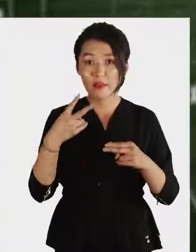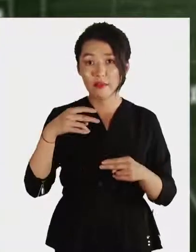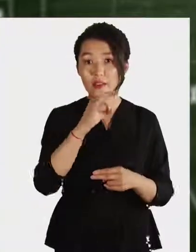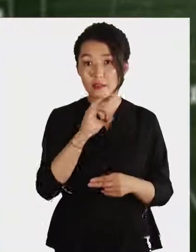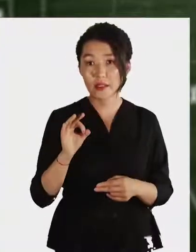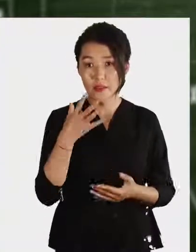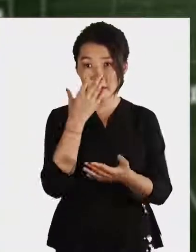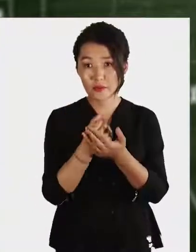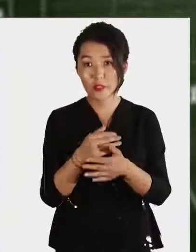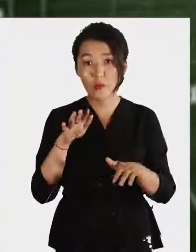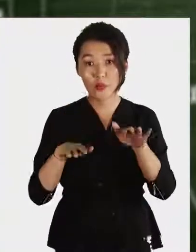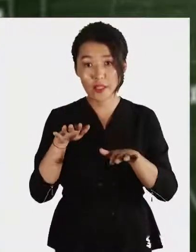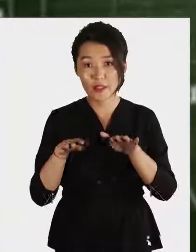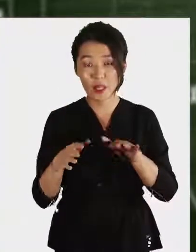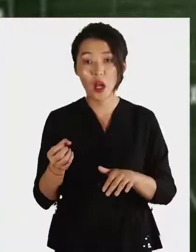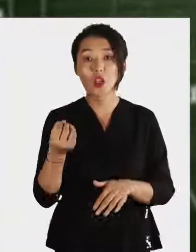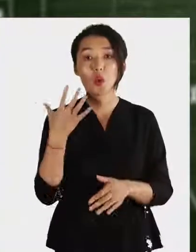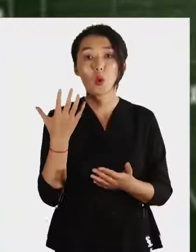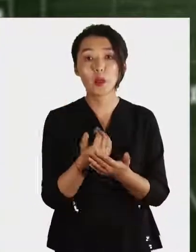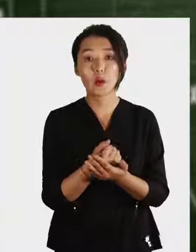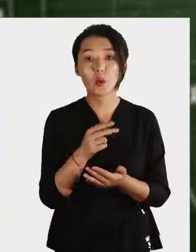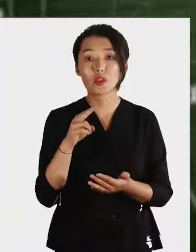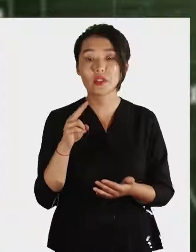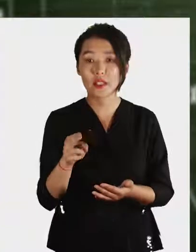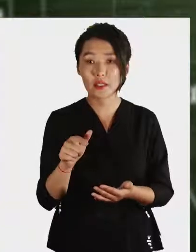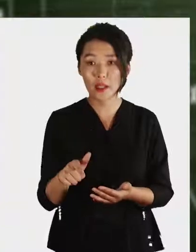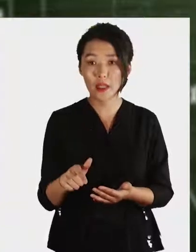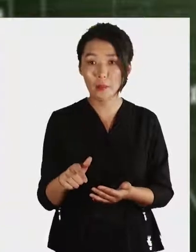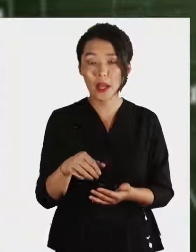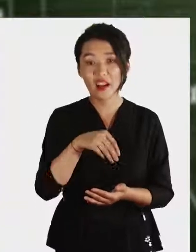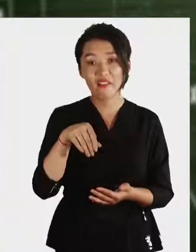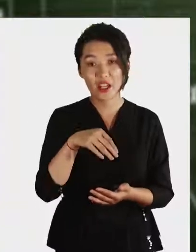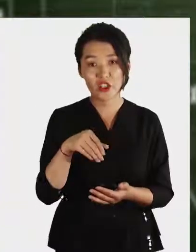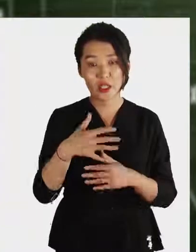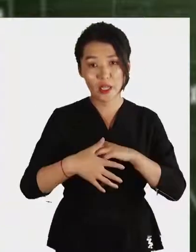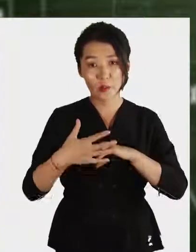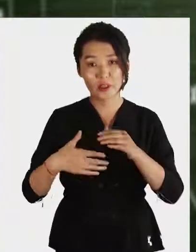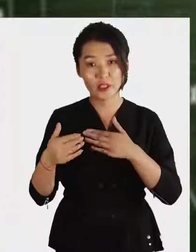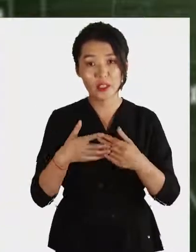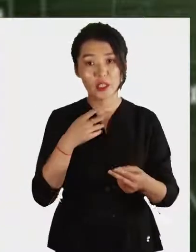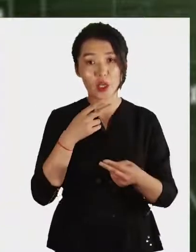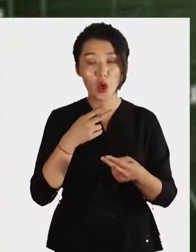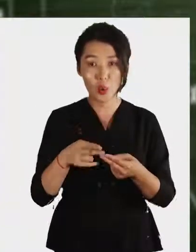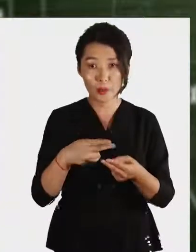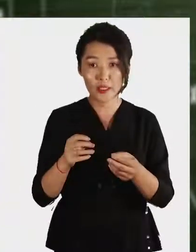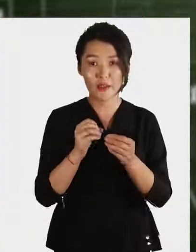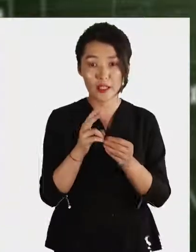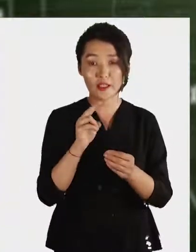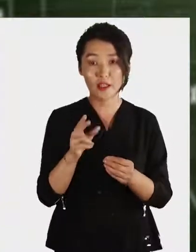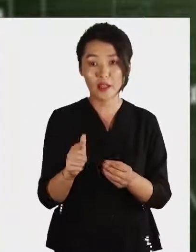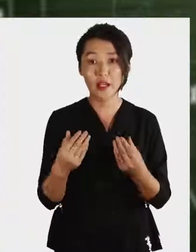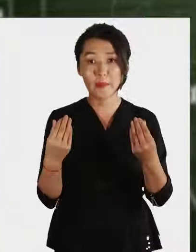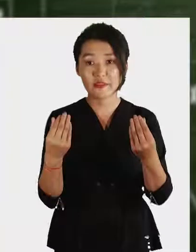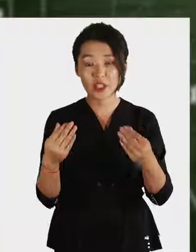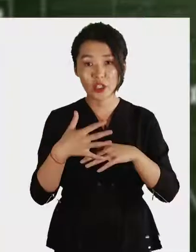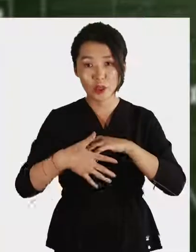Капуста при засолке теряет 20% своего веса. Сколько получится килограммов квашеной капусты, если